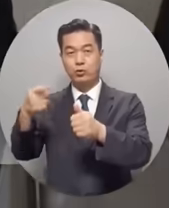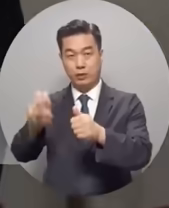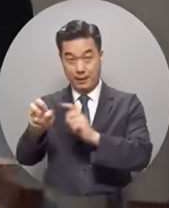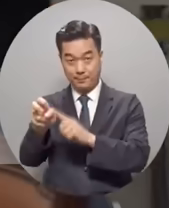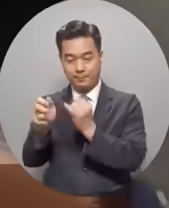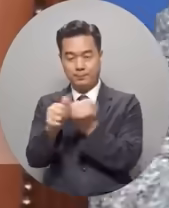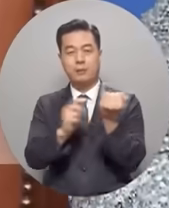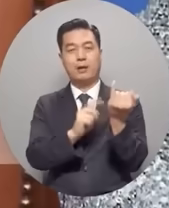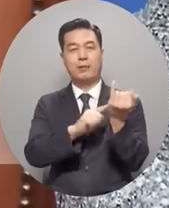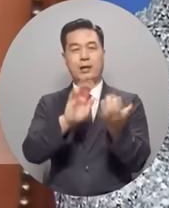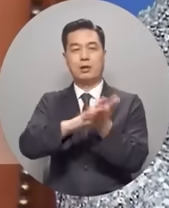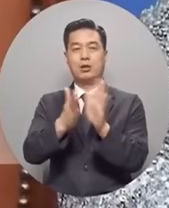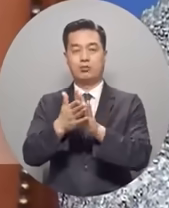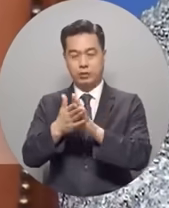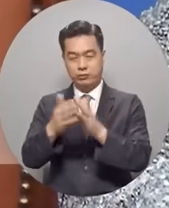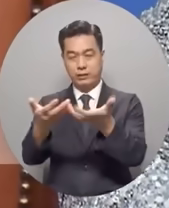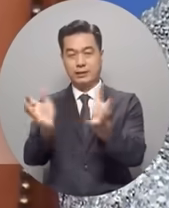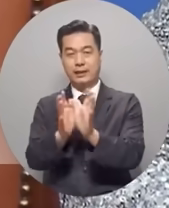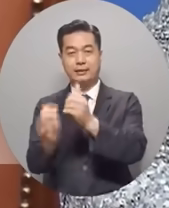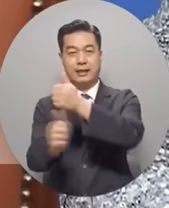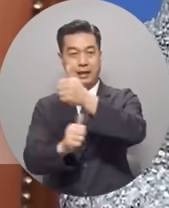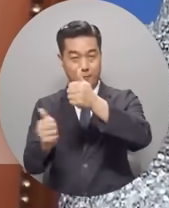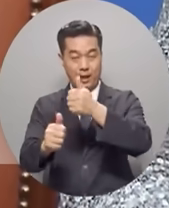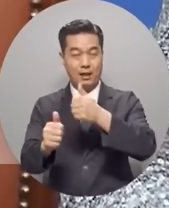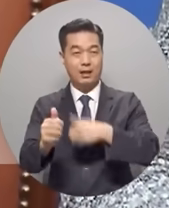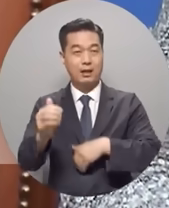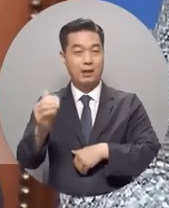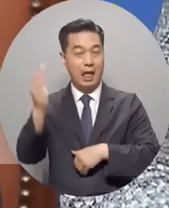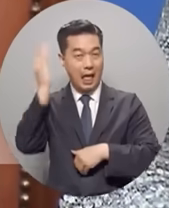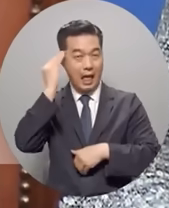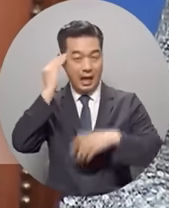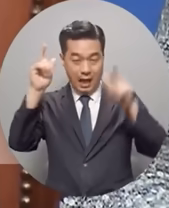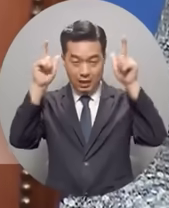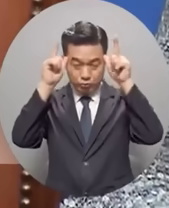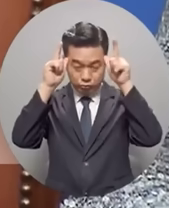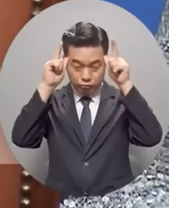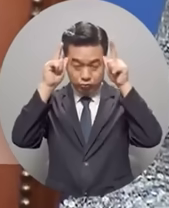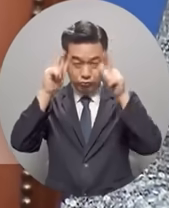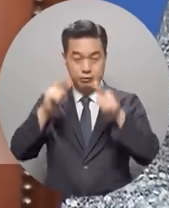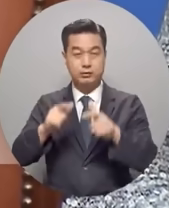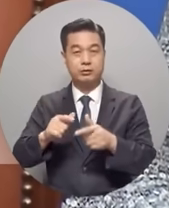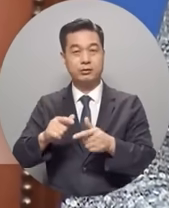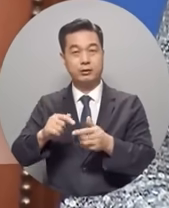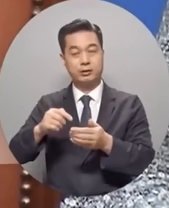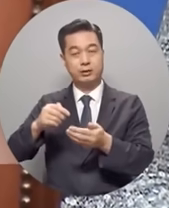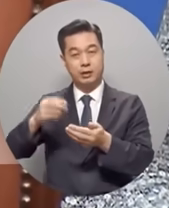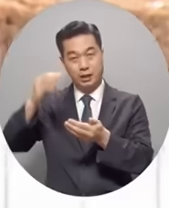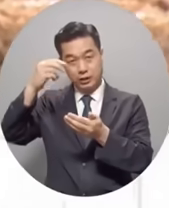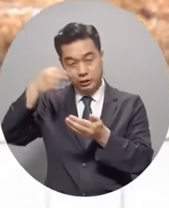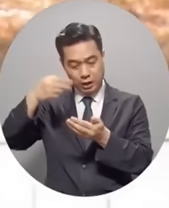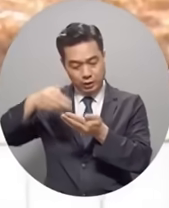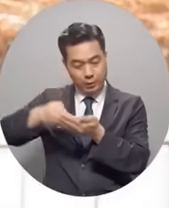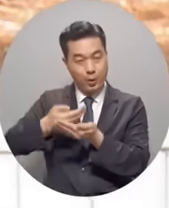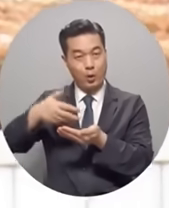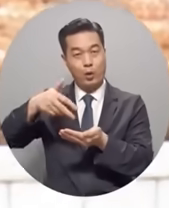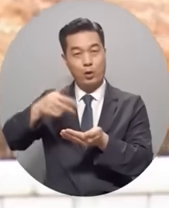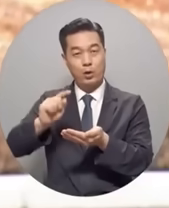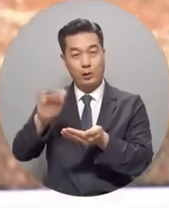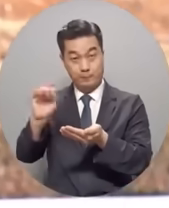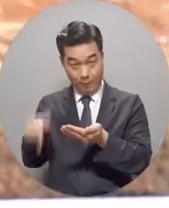유치원 단체 간부한테 한우와 전복 등 8차례에 걸쳐 53만 원어치 금품을 받은 사실이